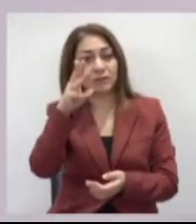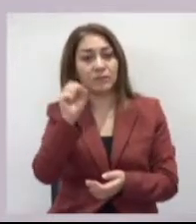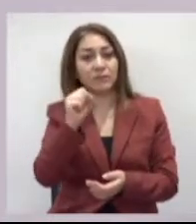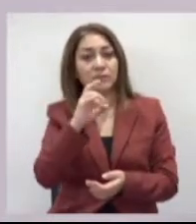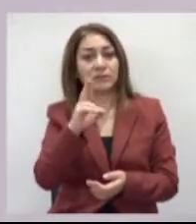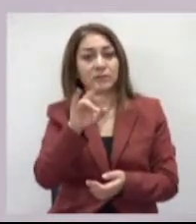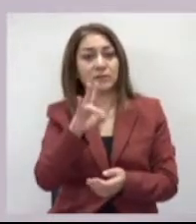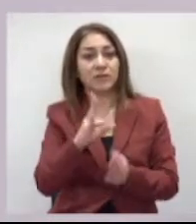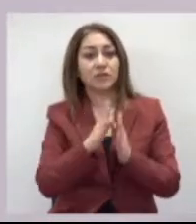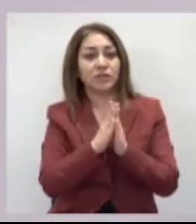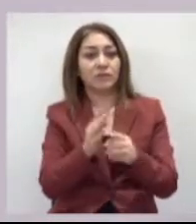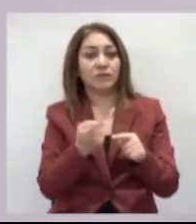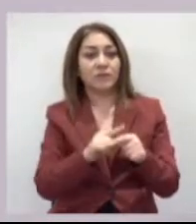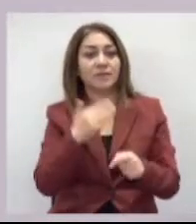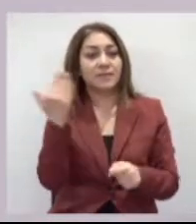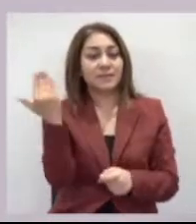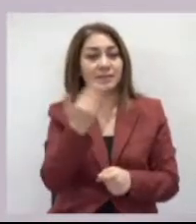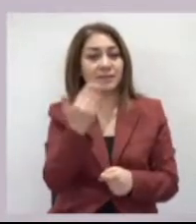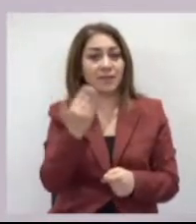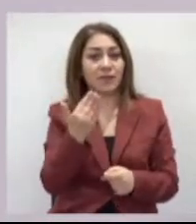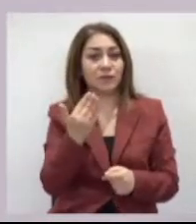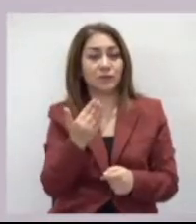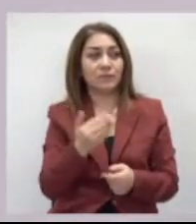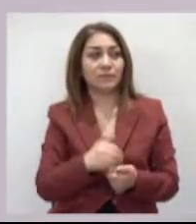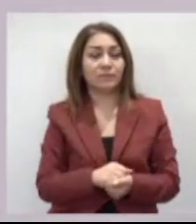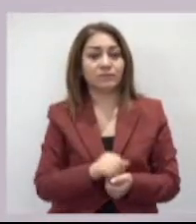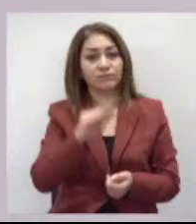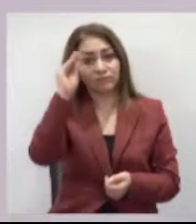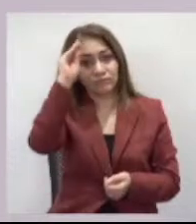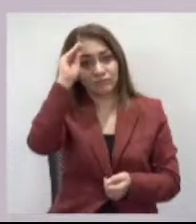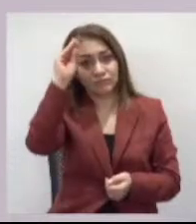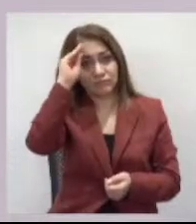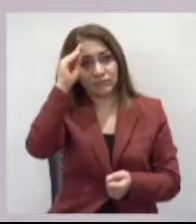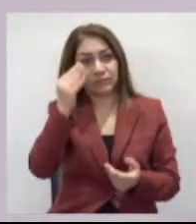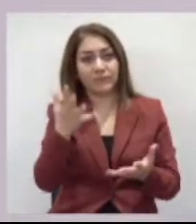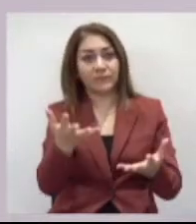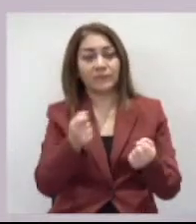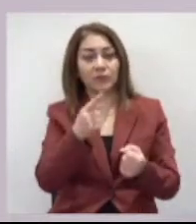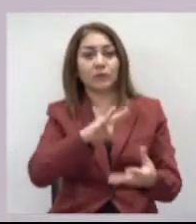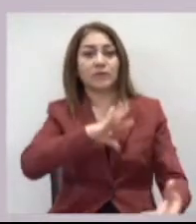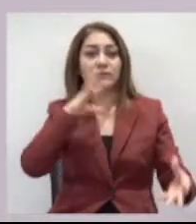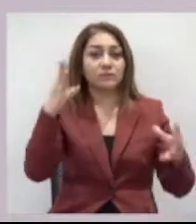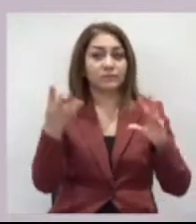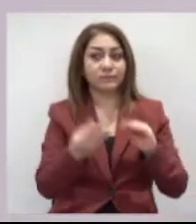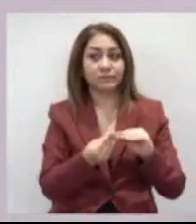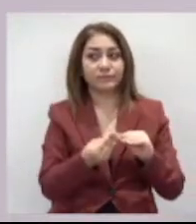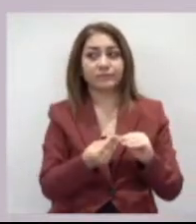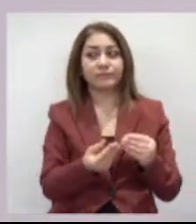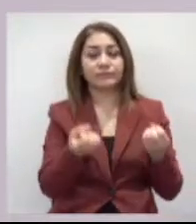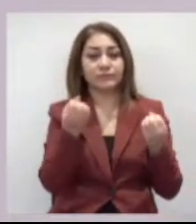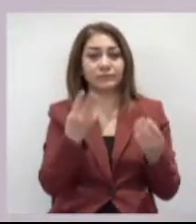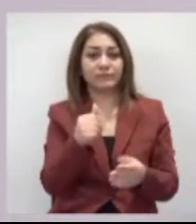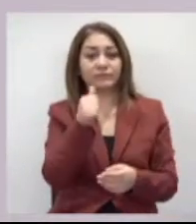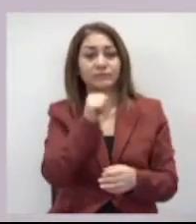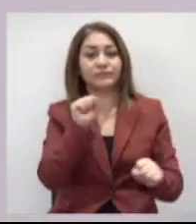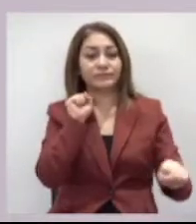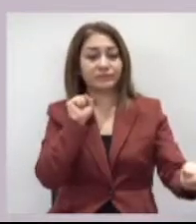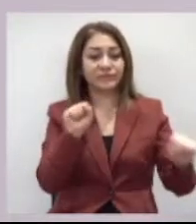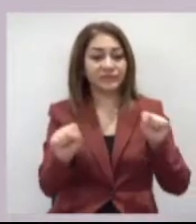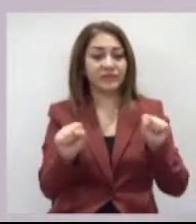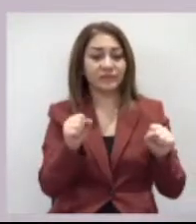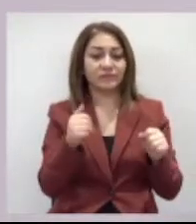ձեզ կխնդրենք որպես զեկուցող նաև արձանագրել կարծիքները, եւ նորից դուք ամփոփեք, ես ուղղակի փորձեմ վարողի